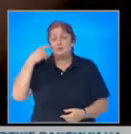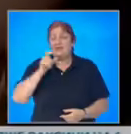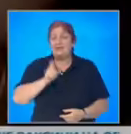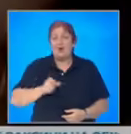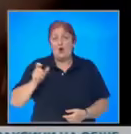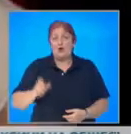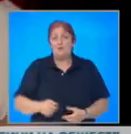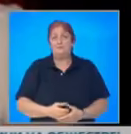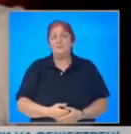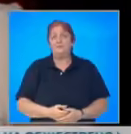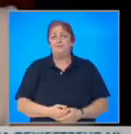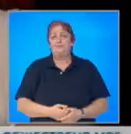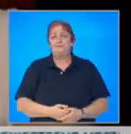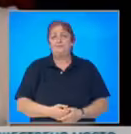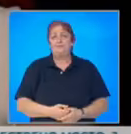хора.